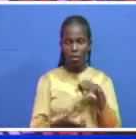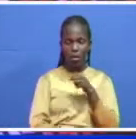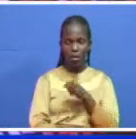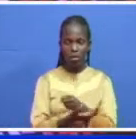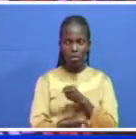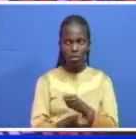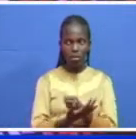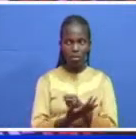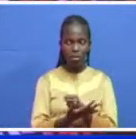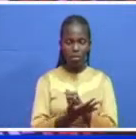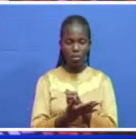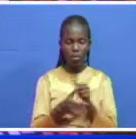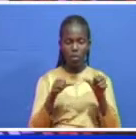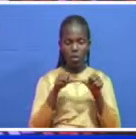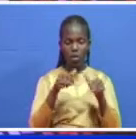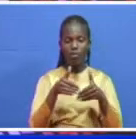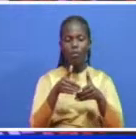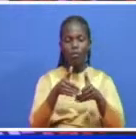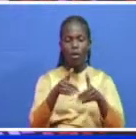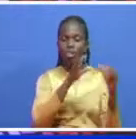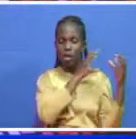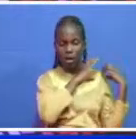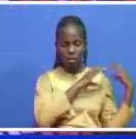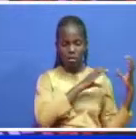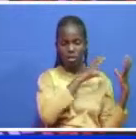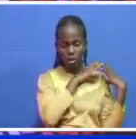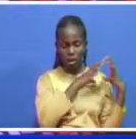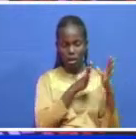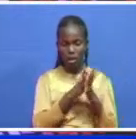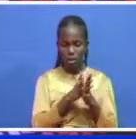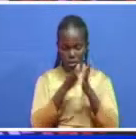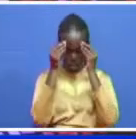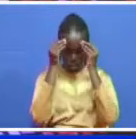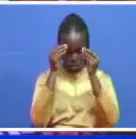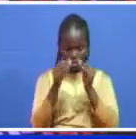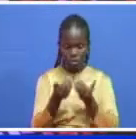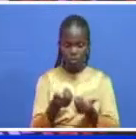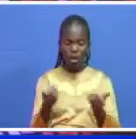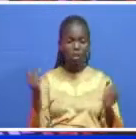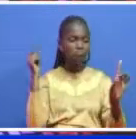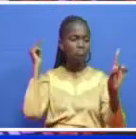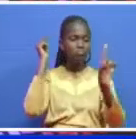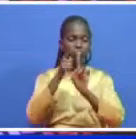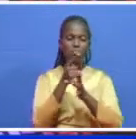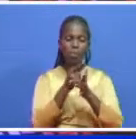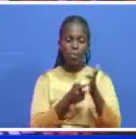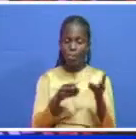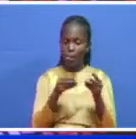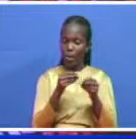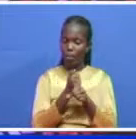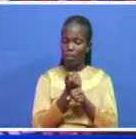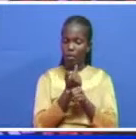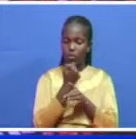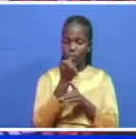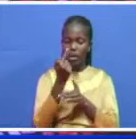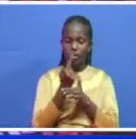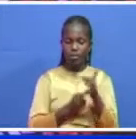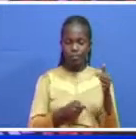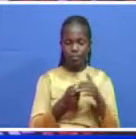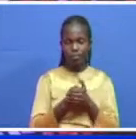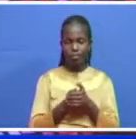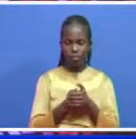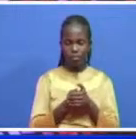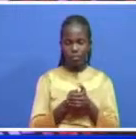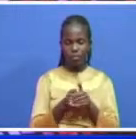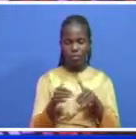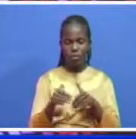ya kuatia maundu masithio na kubundi siana sio kieleloni chakwikithia kana ni siati